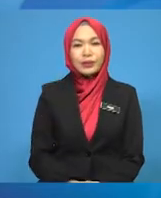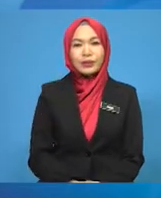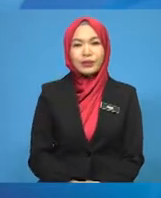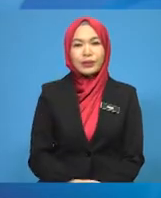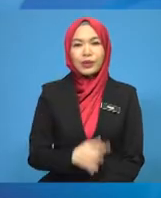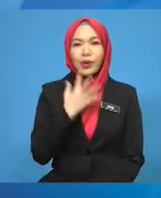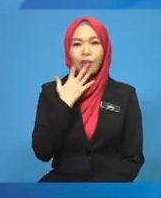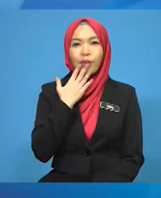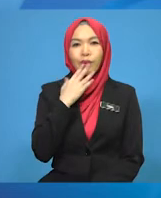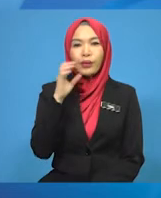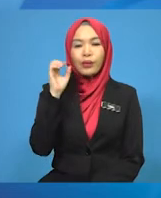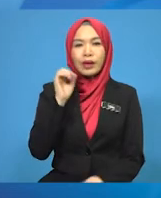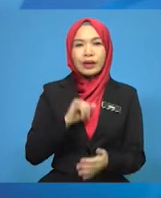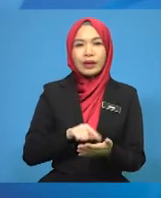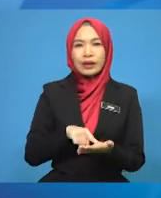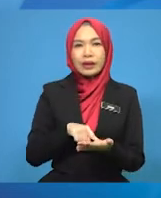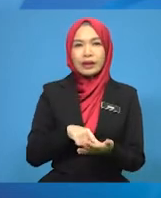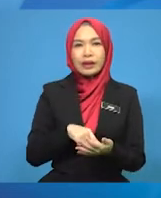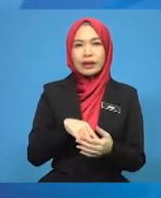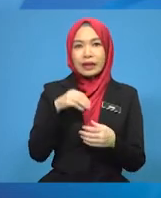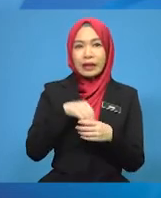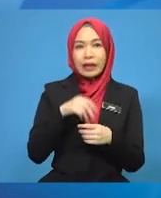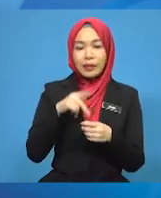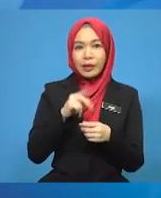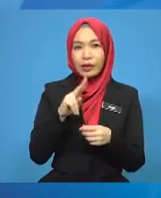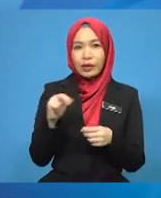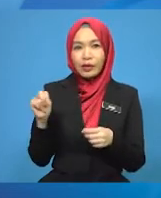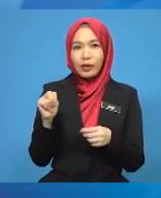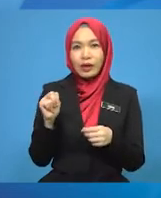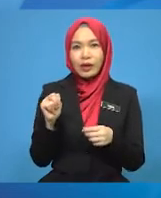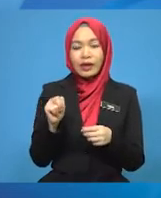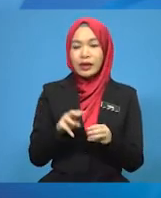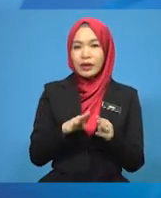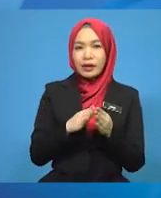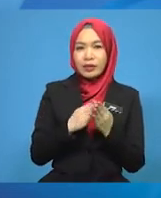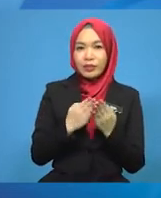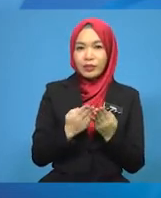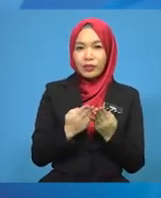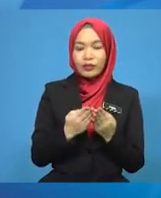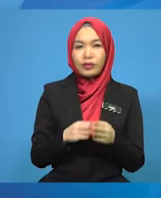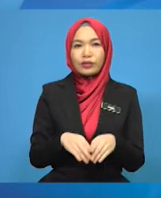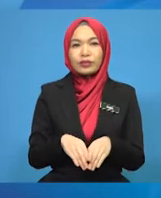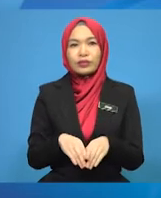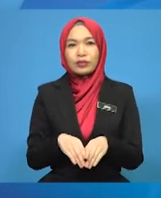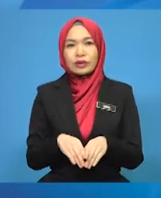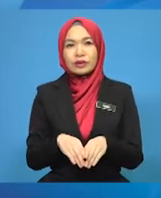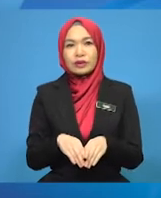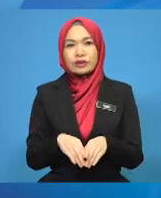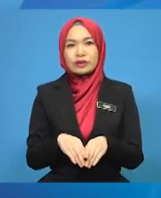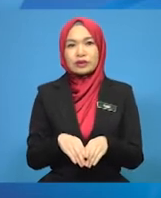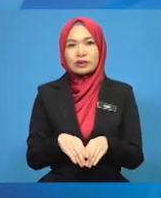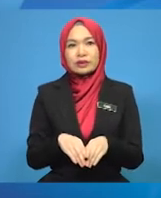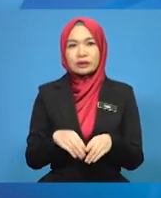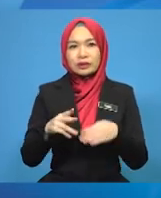warna sensual dalam penerbitan, pembungkusan, pengiklanan dan identiti korporat telah saya sediakan di dalam slide